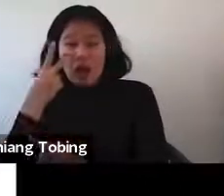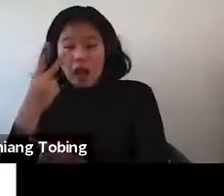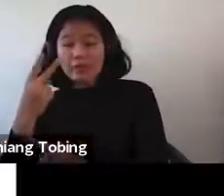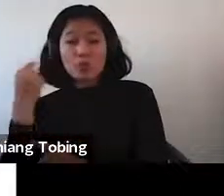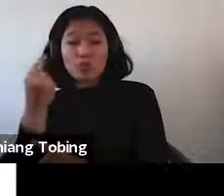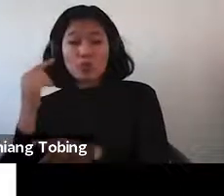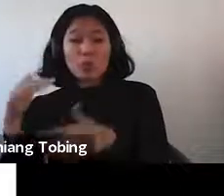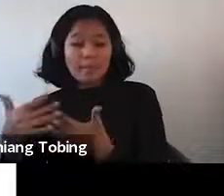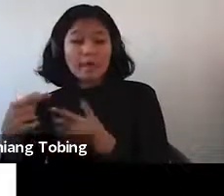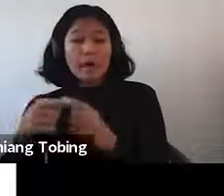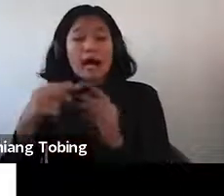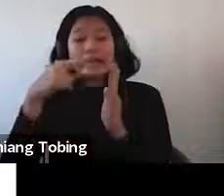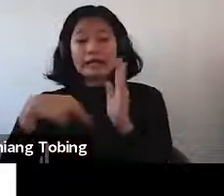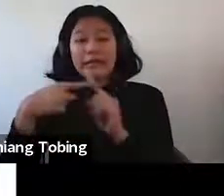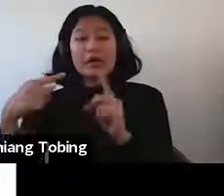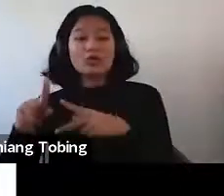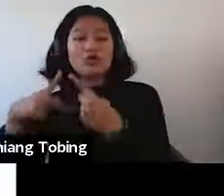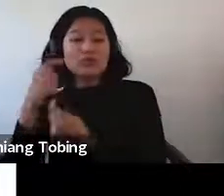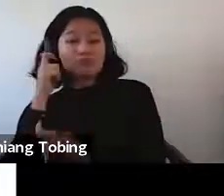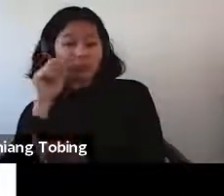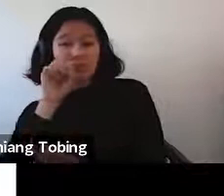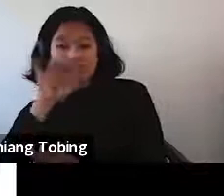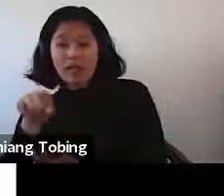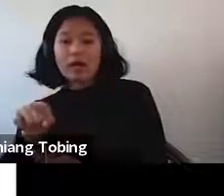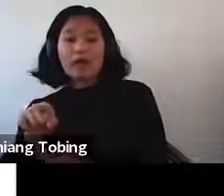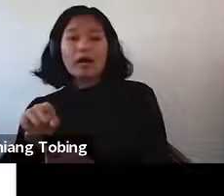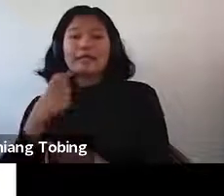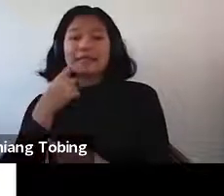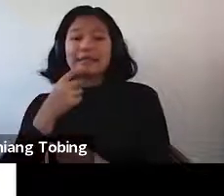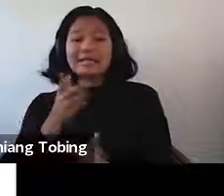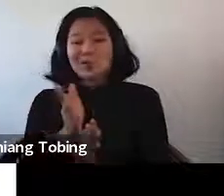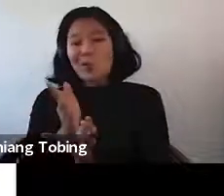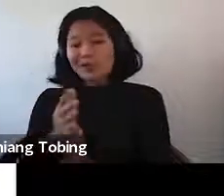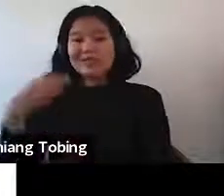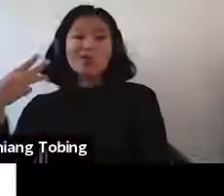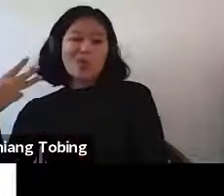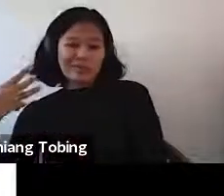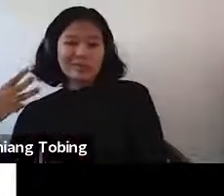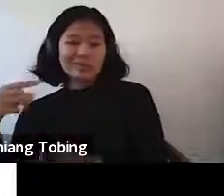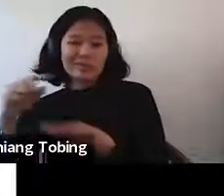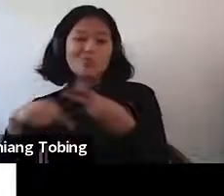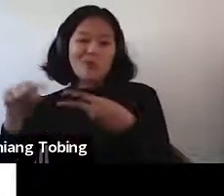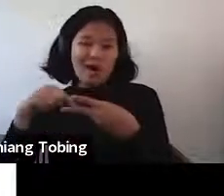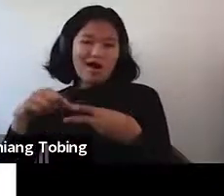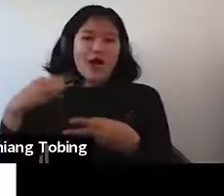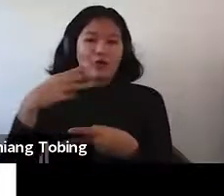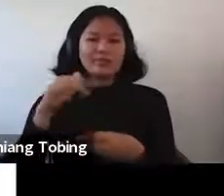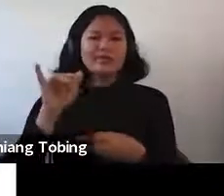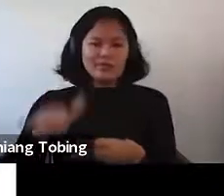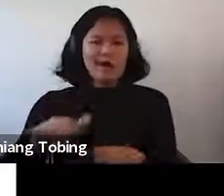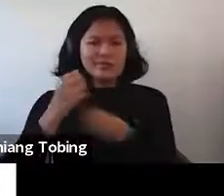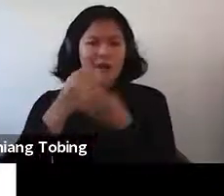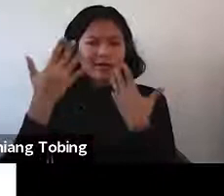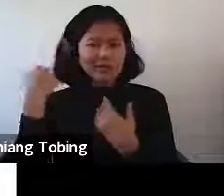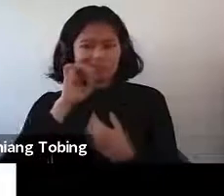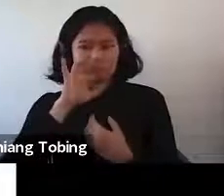yang dikumpulkan oleh Komnas Perempuan, adalah kekerasan psikologis dan ekonomi. Ekonomi ya jelas ya tadi ya